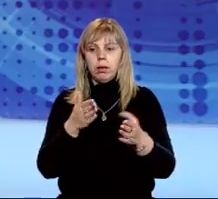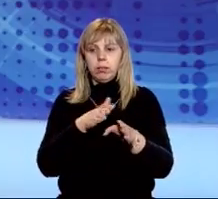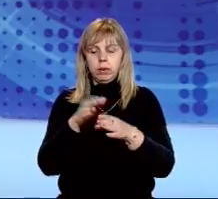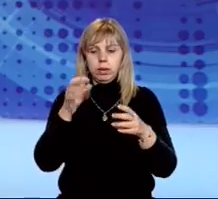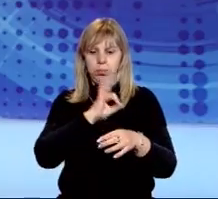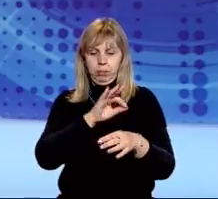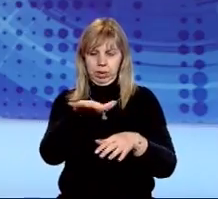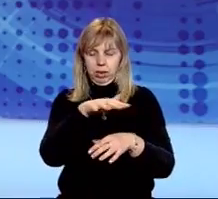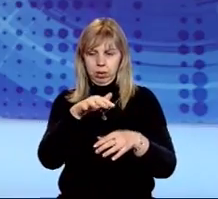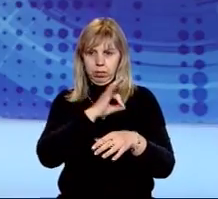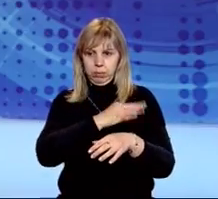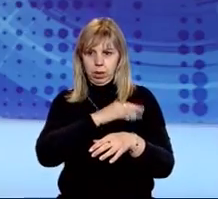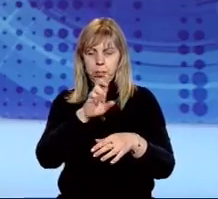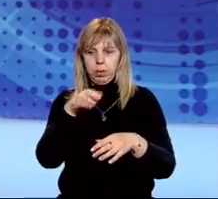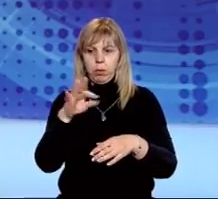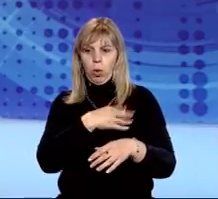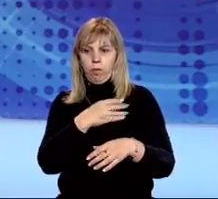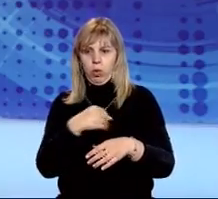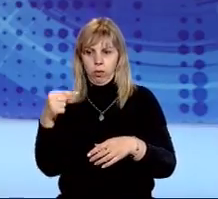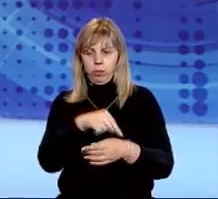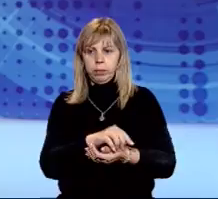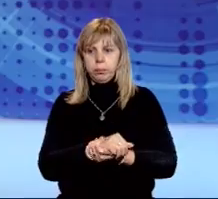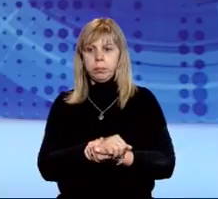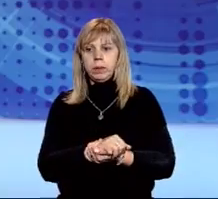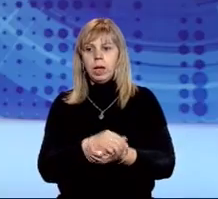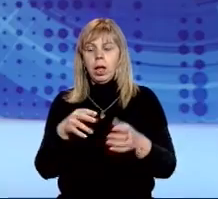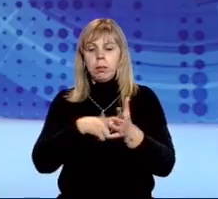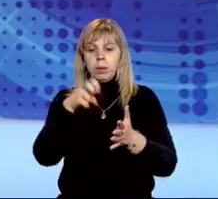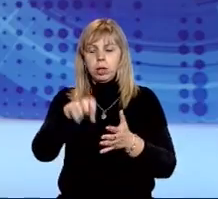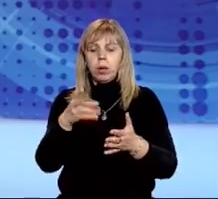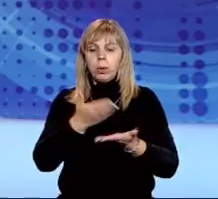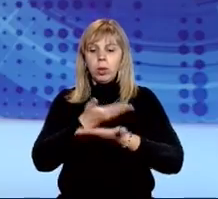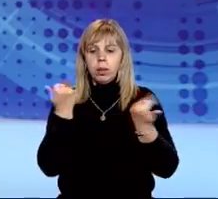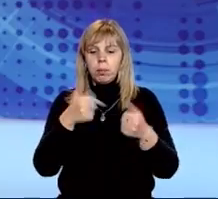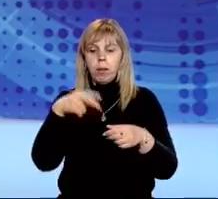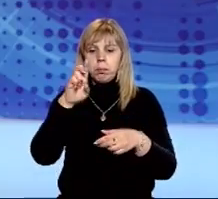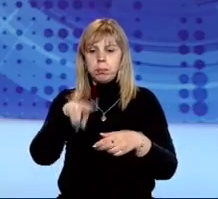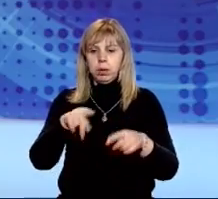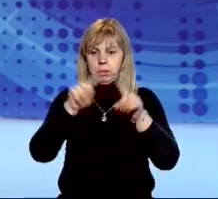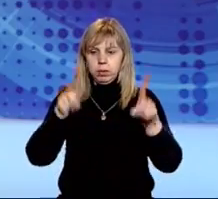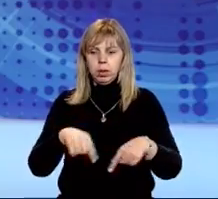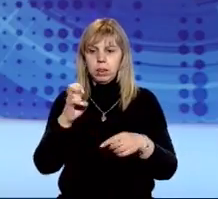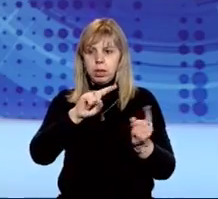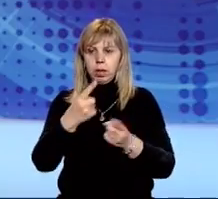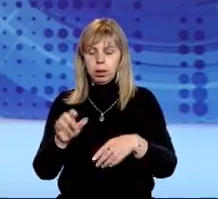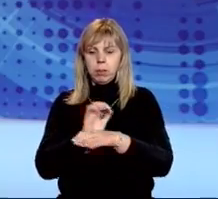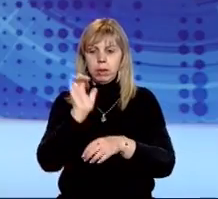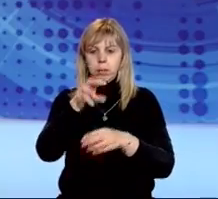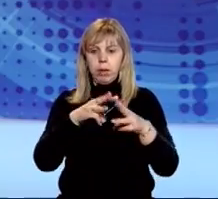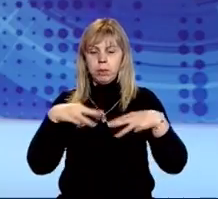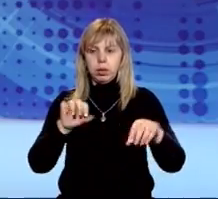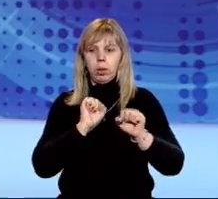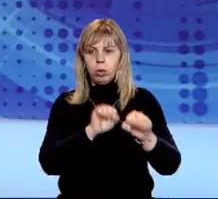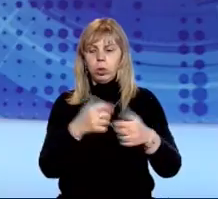слідчі територіального управління ДБР у Львові. Лист про відсутність лікарських бланків на Закарпатті направили до